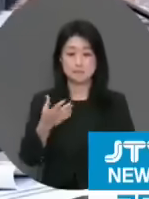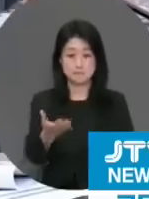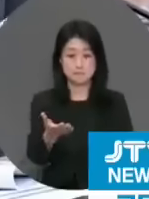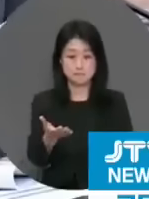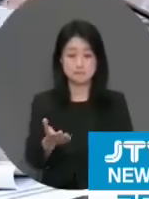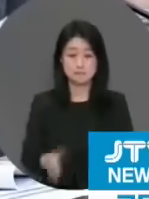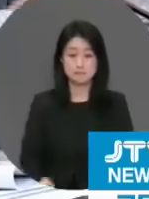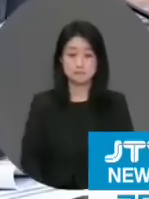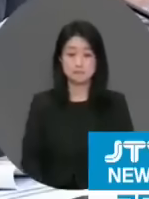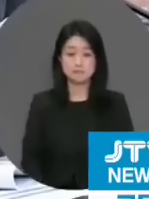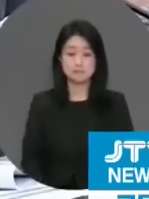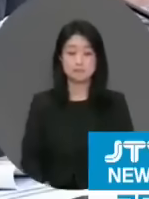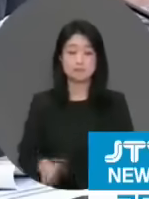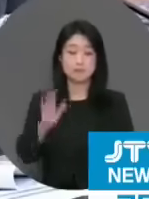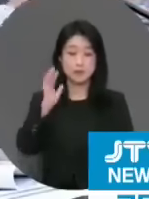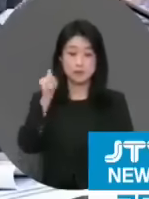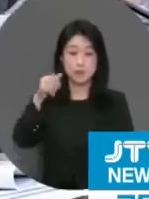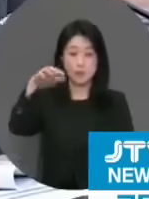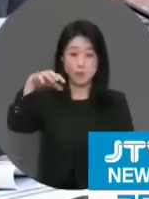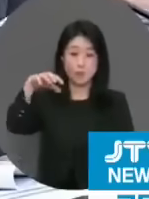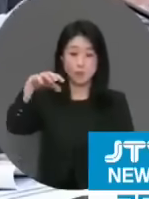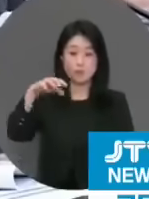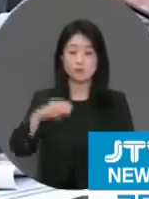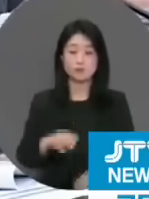겁니다. 그런데 용산은